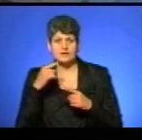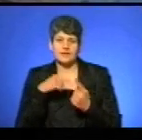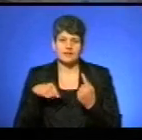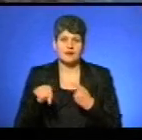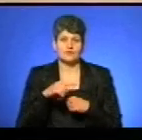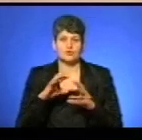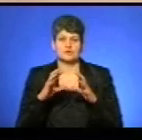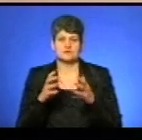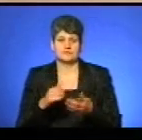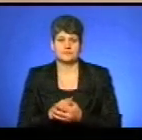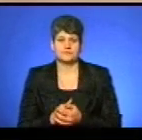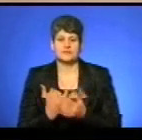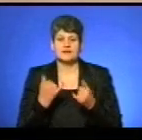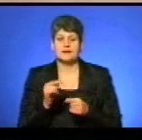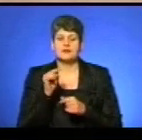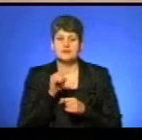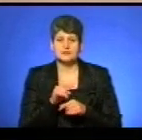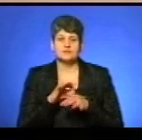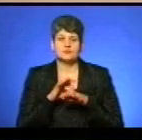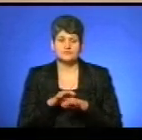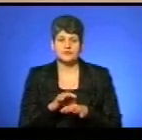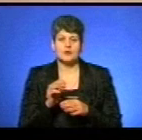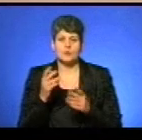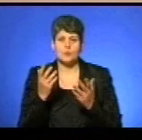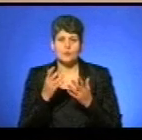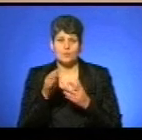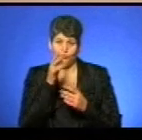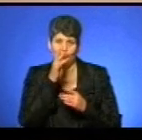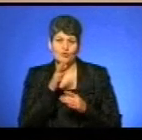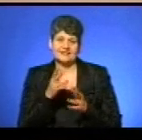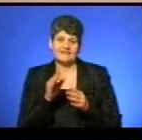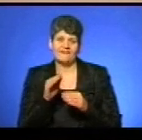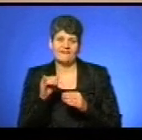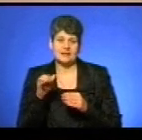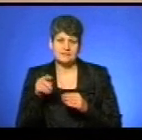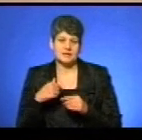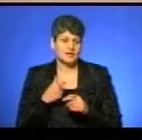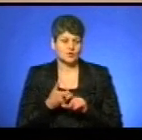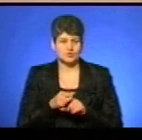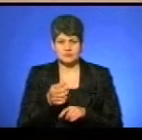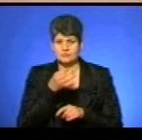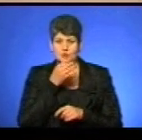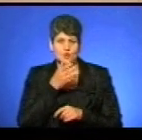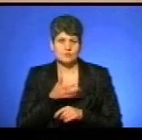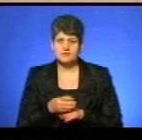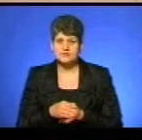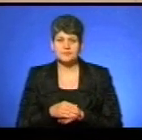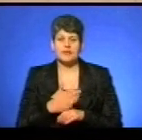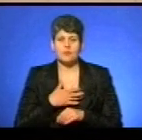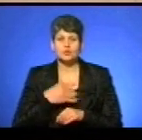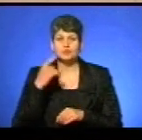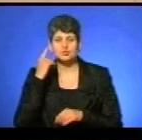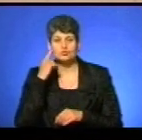світу». Зараз там проходив мультфільм про козаків, і мені він дуже сподобався. На мою думку,